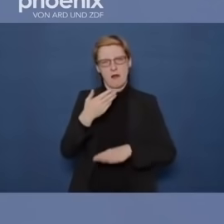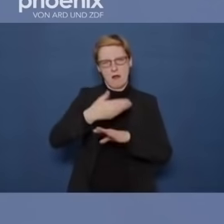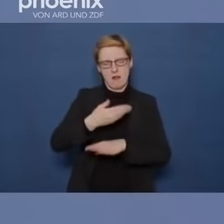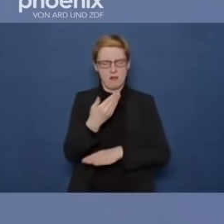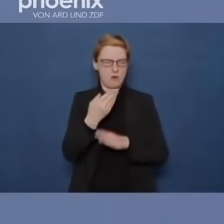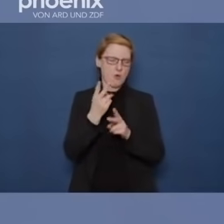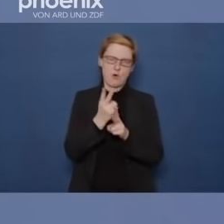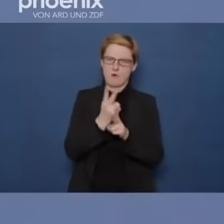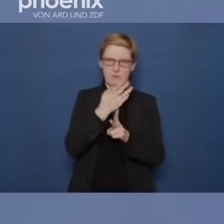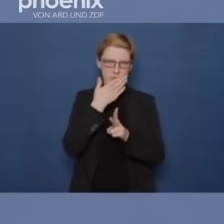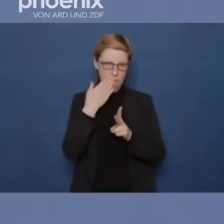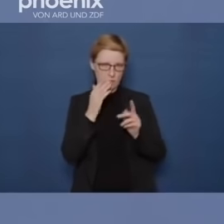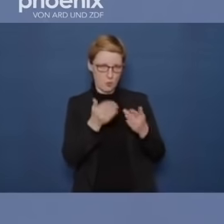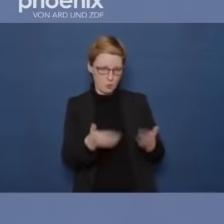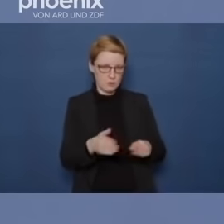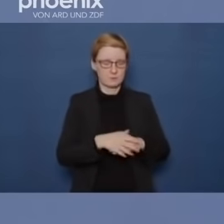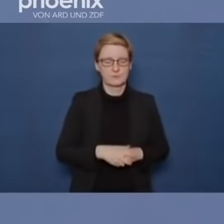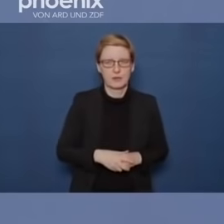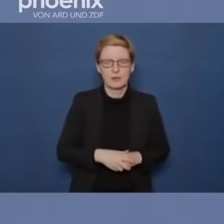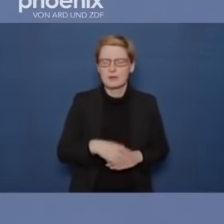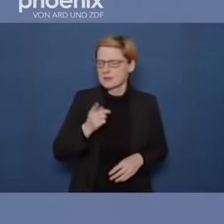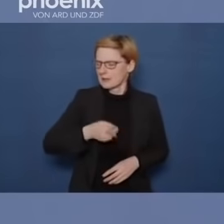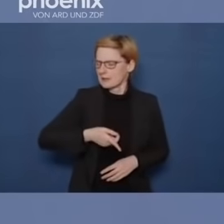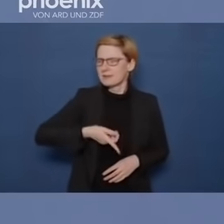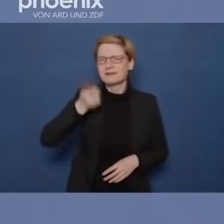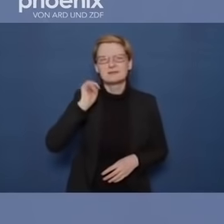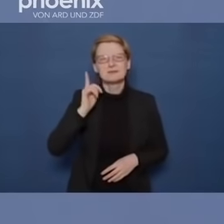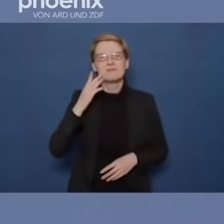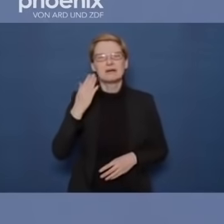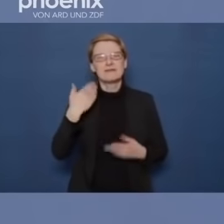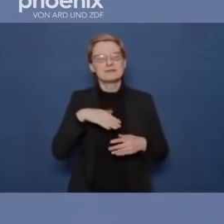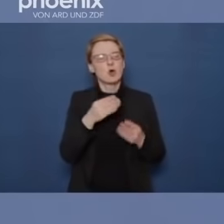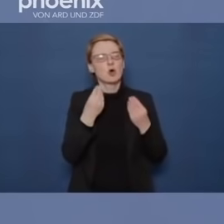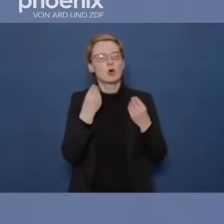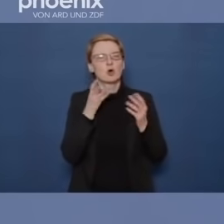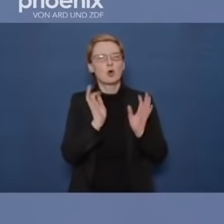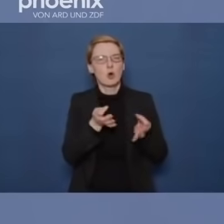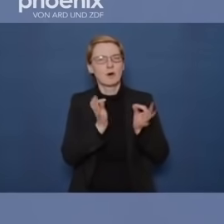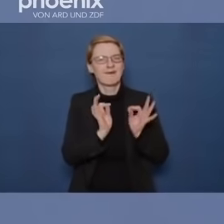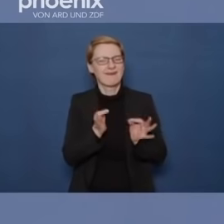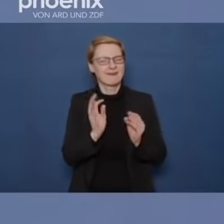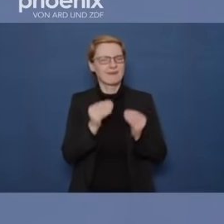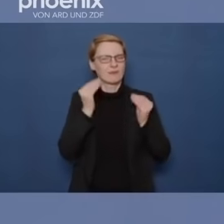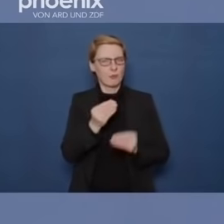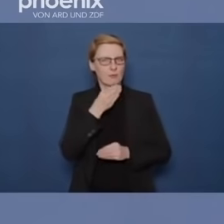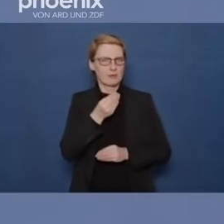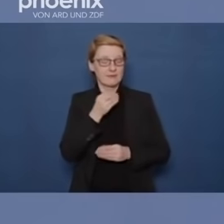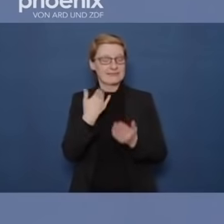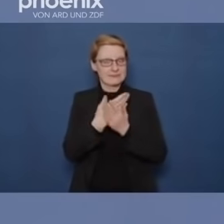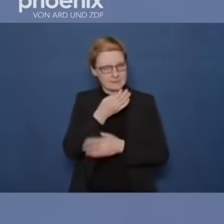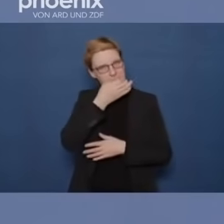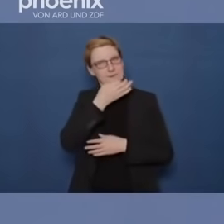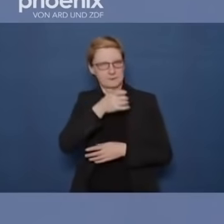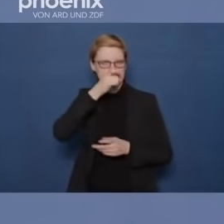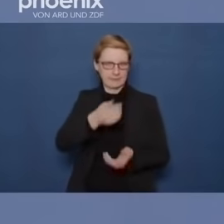nicht gegeben. Das letzte Mal gab es einfach einen ganz konkreten Informationsbedarf, nämlich das